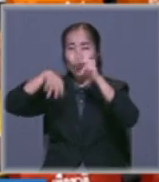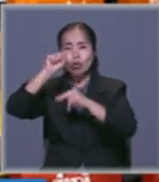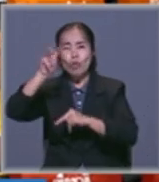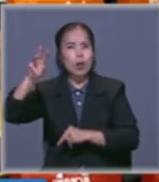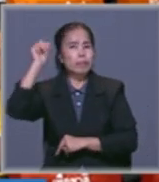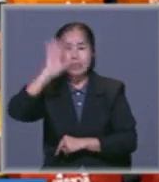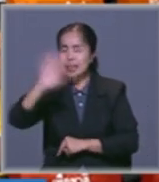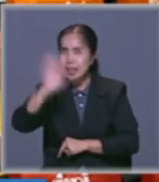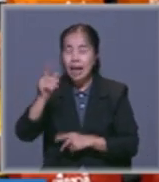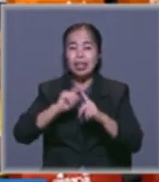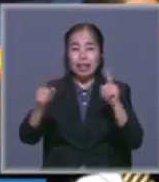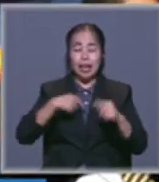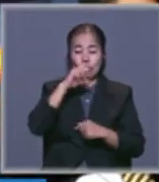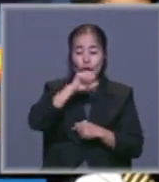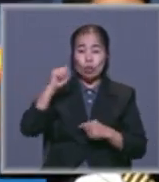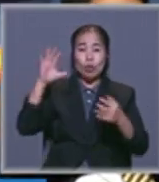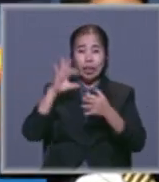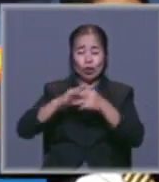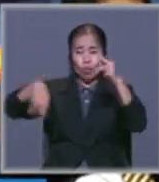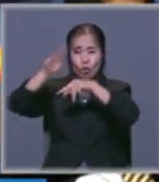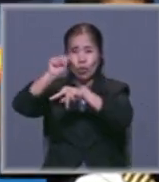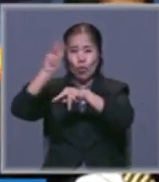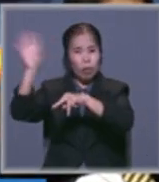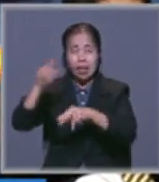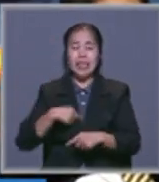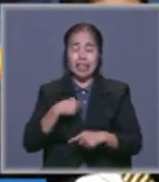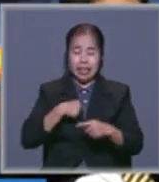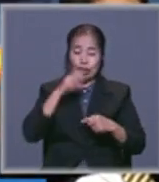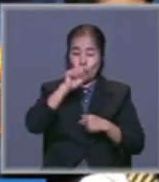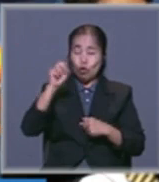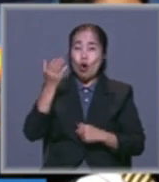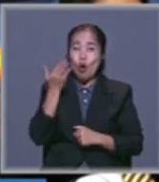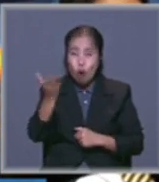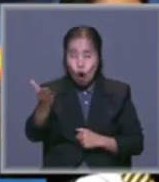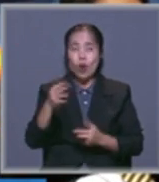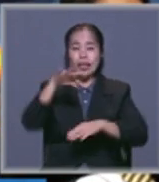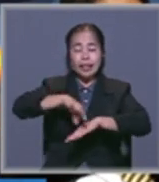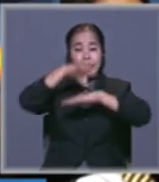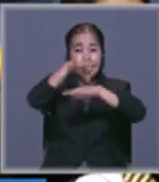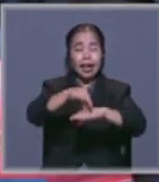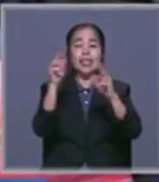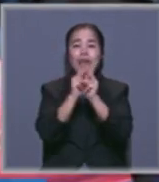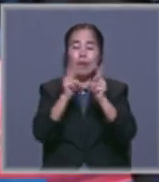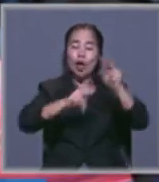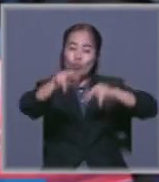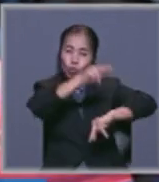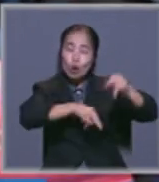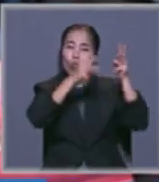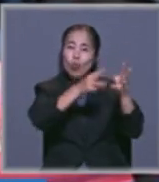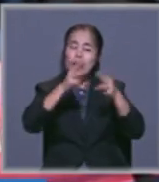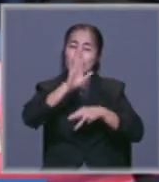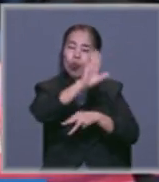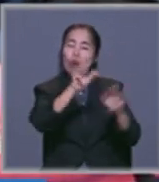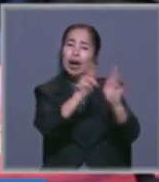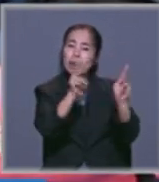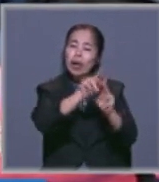และสิ่งที่ส.ส.ฝ่ายค้านทำก็ไม่ได้ตรวจสอบคุณสมบัติของคนเป็นสว.แต่ส.ส.ฝ่ายค้านตรวจสอบการสรรหาสว.นะครับตรวจส